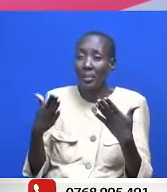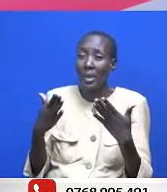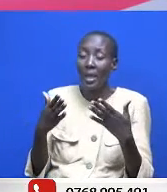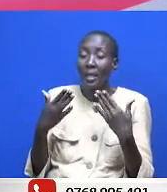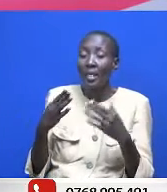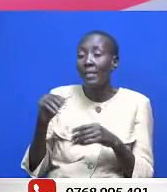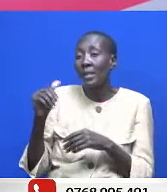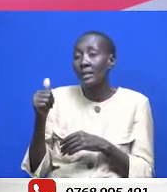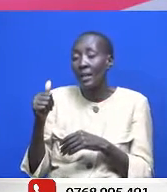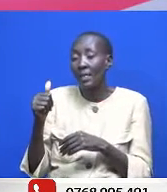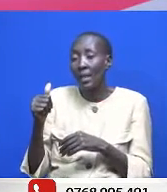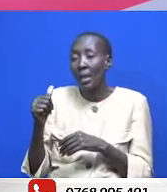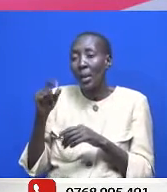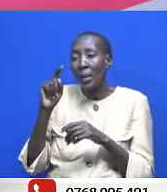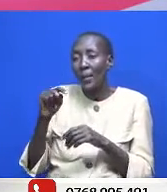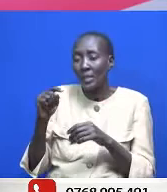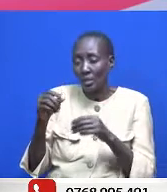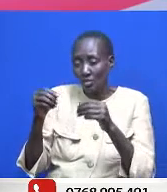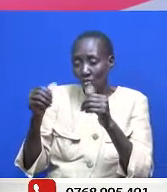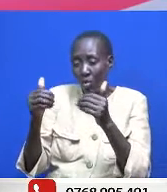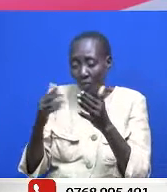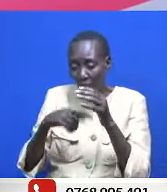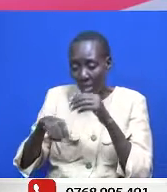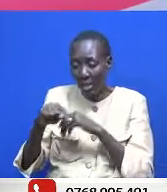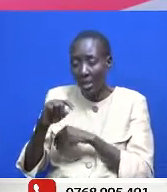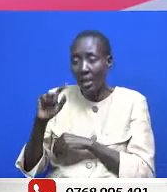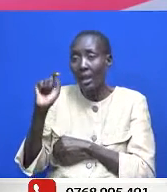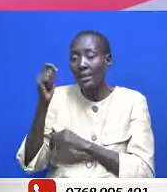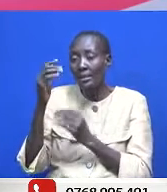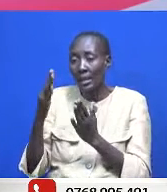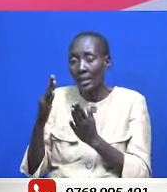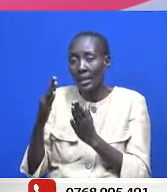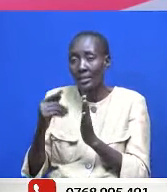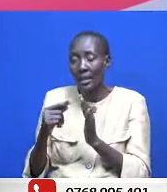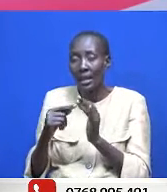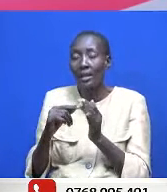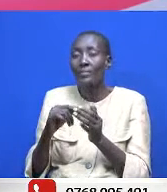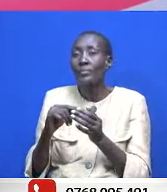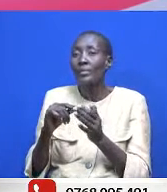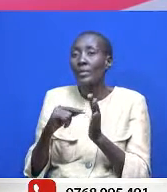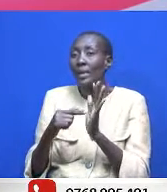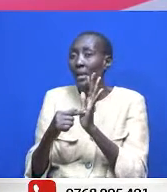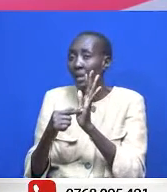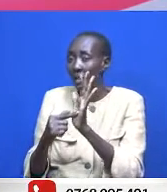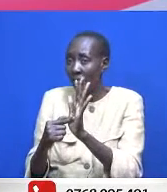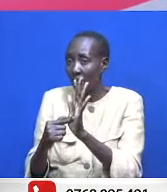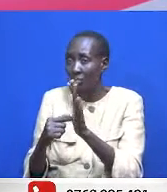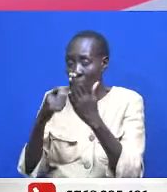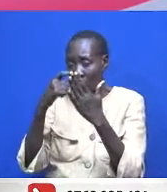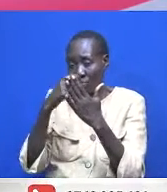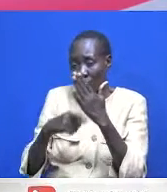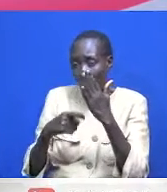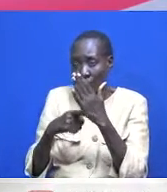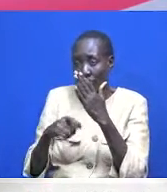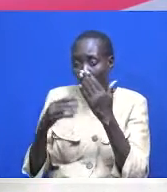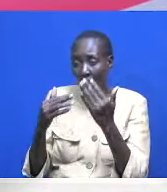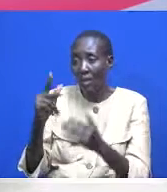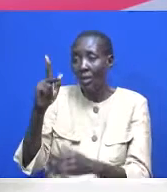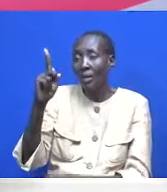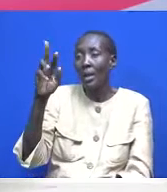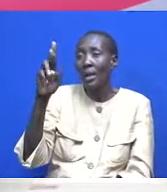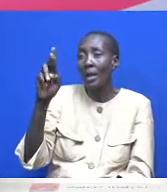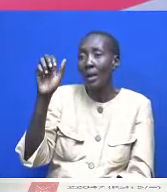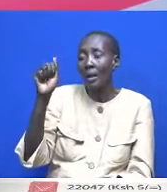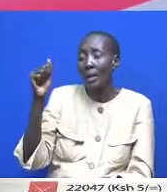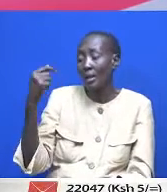kuiangalia tukiwa wa Kenya, haswa mambo ya kodi. Tunaona kwamba Kenya Revenue Authority hivi karibuni wameanza